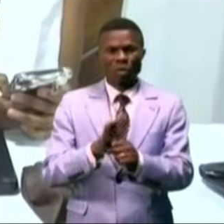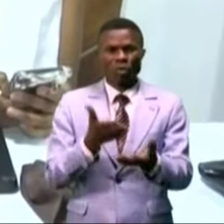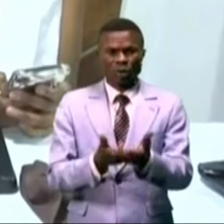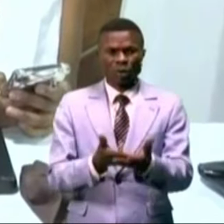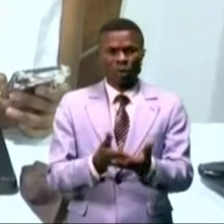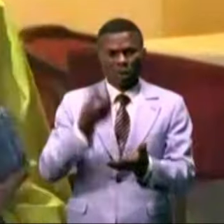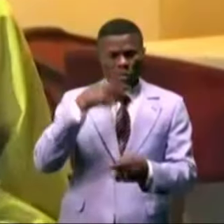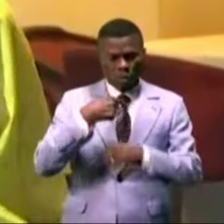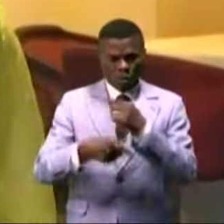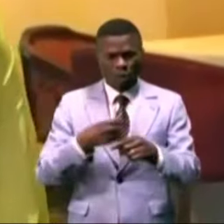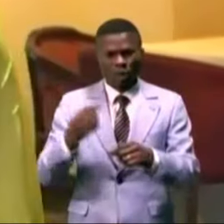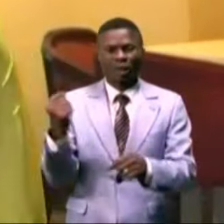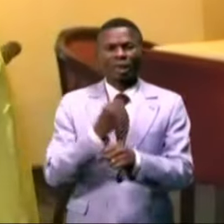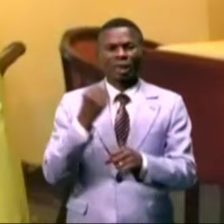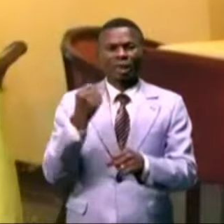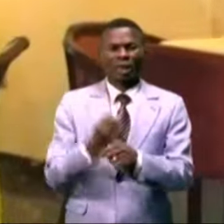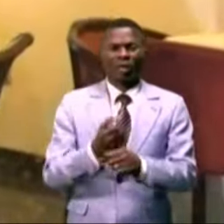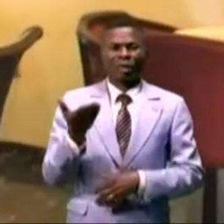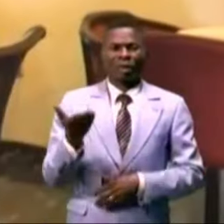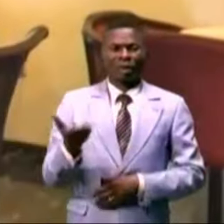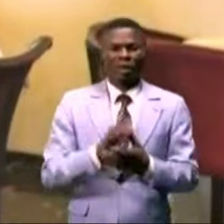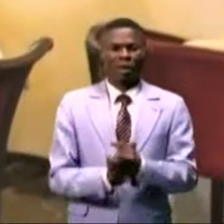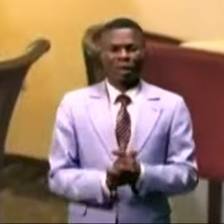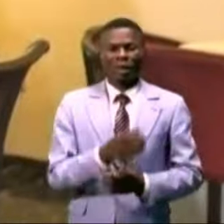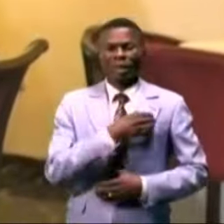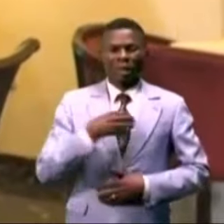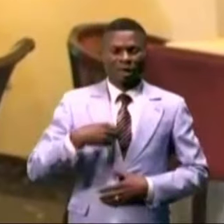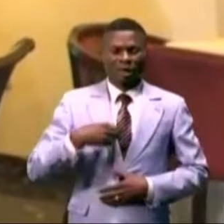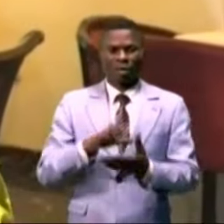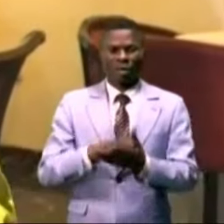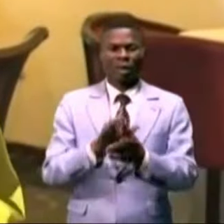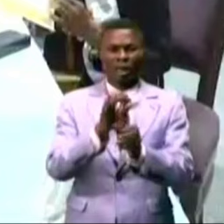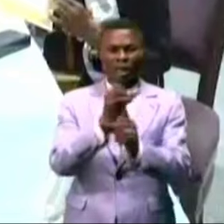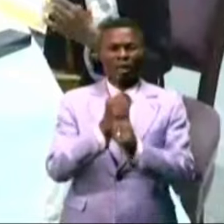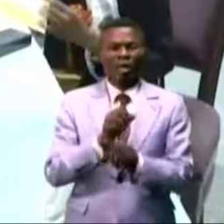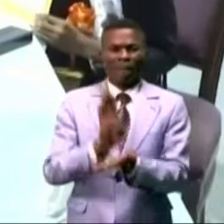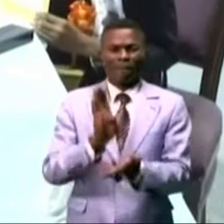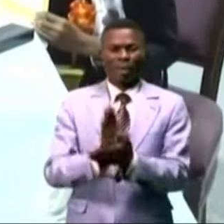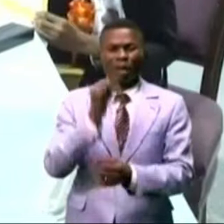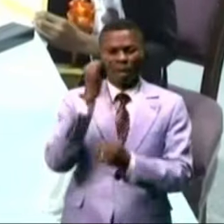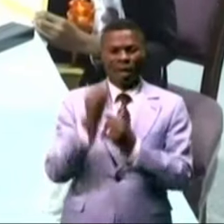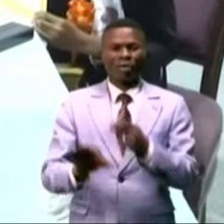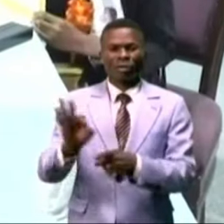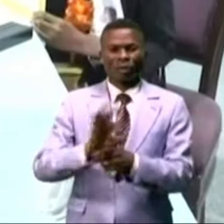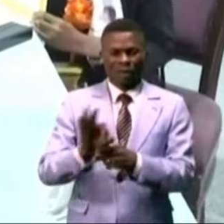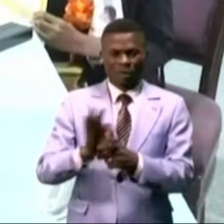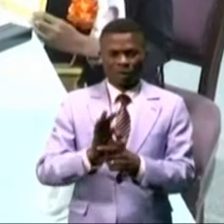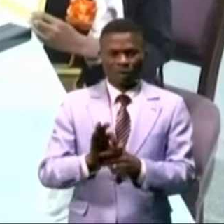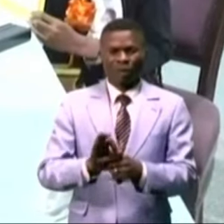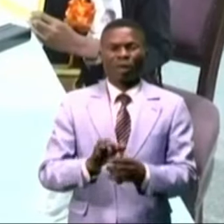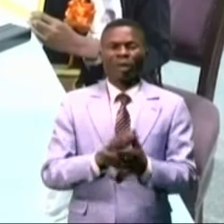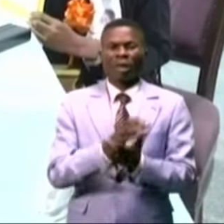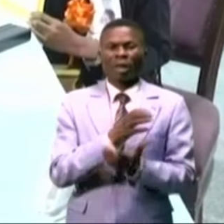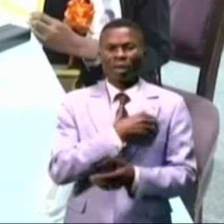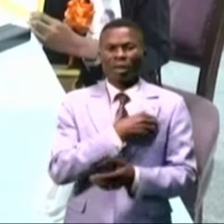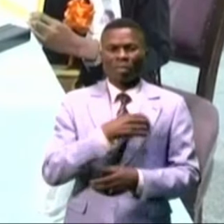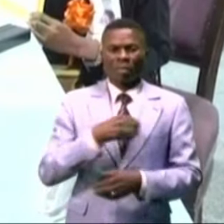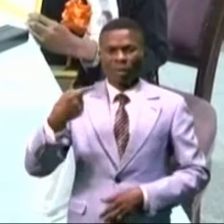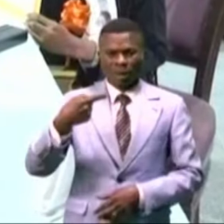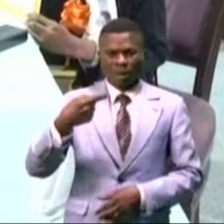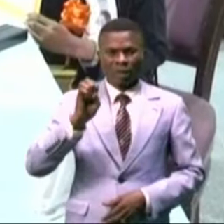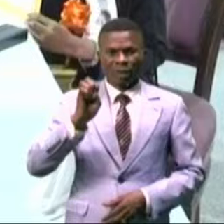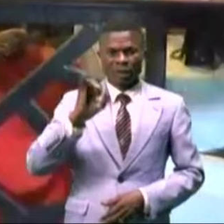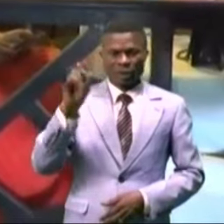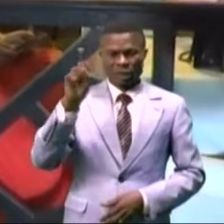se lancer dans le monde des affaires. Elles ont reçu les brevets sanctionnant leur cursus auprès de Gisèle Catal, présidente